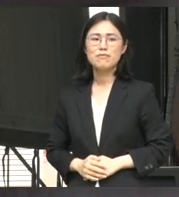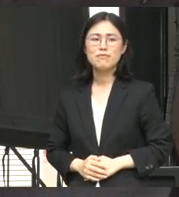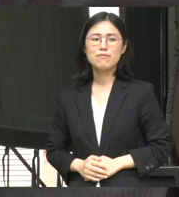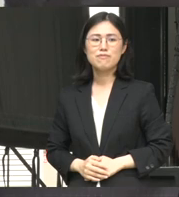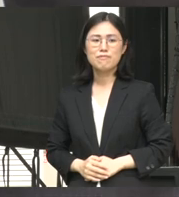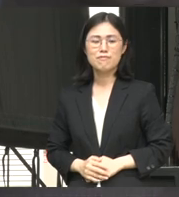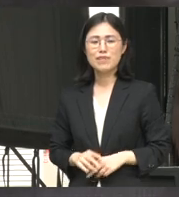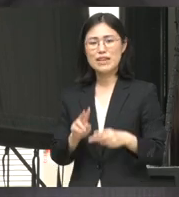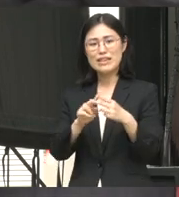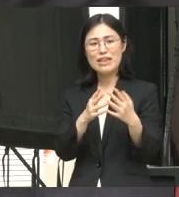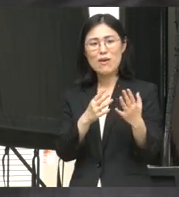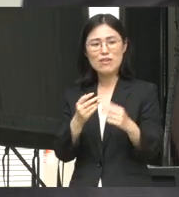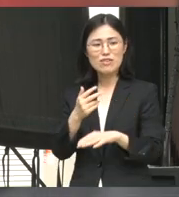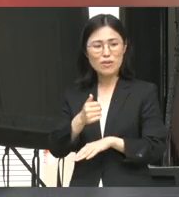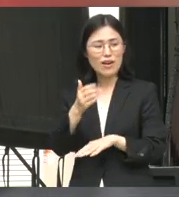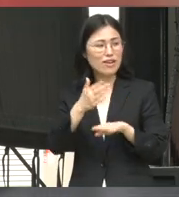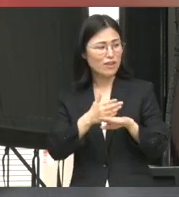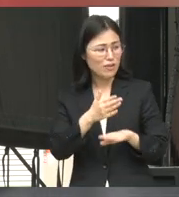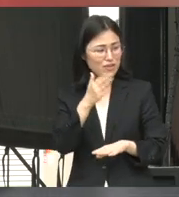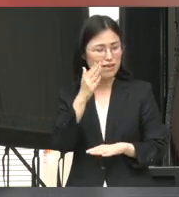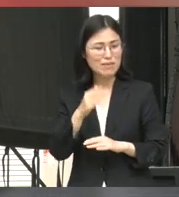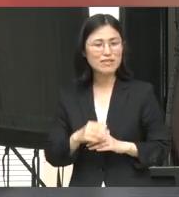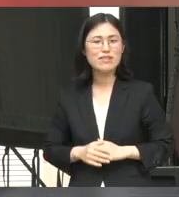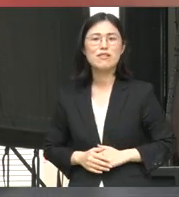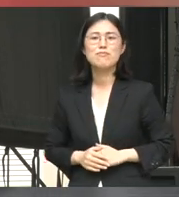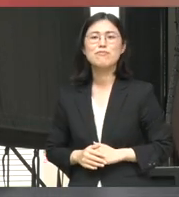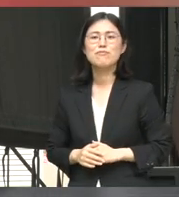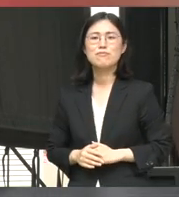伊沢市長、ありがとうございました。